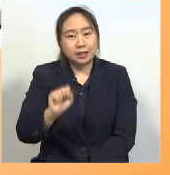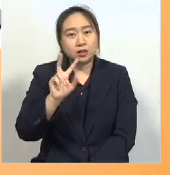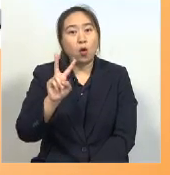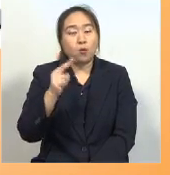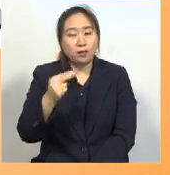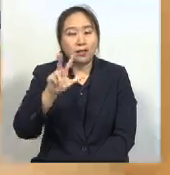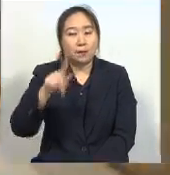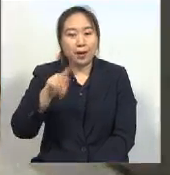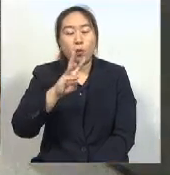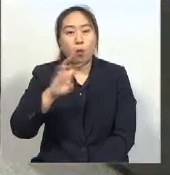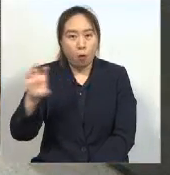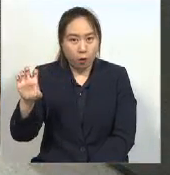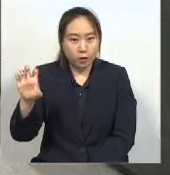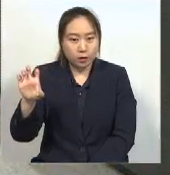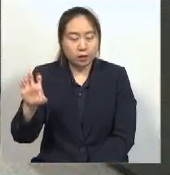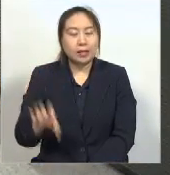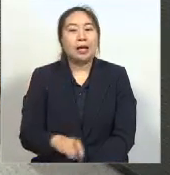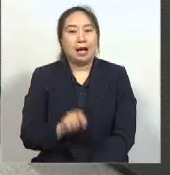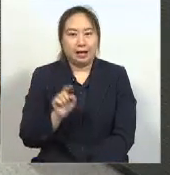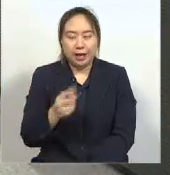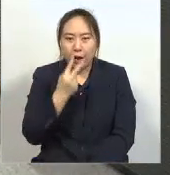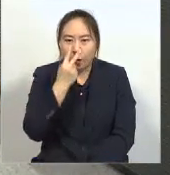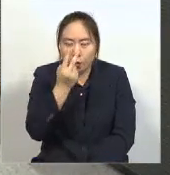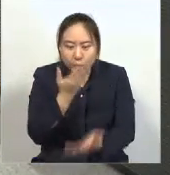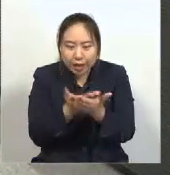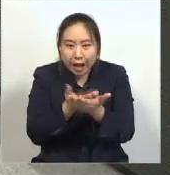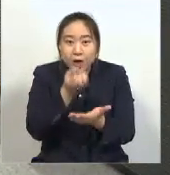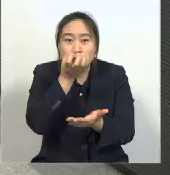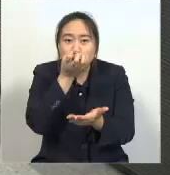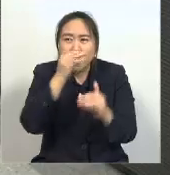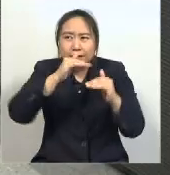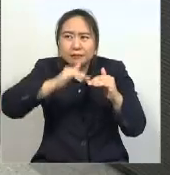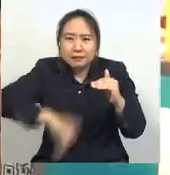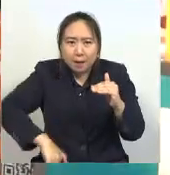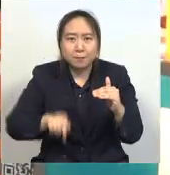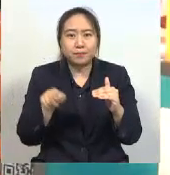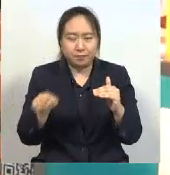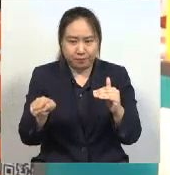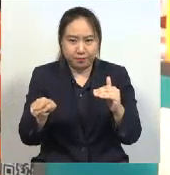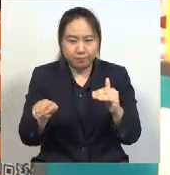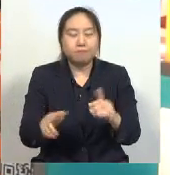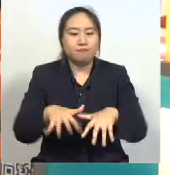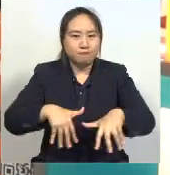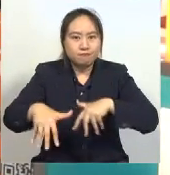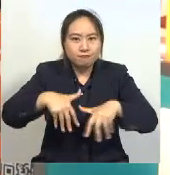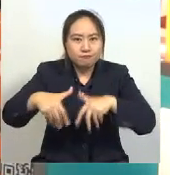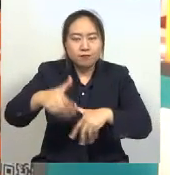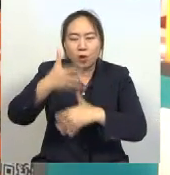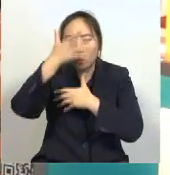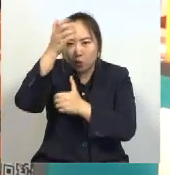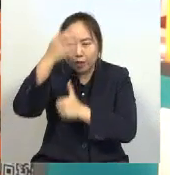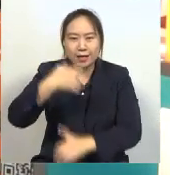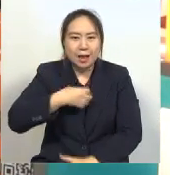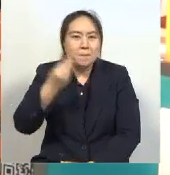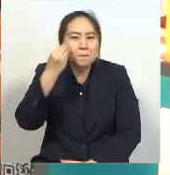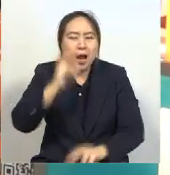123,600 บาทแน่นอนนะครับว่าจากระดับอัตราดอกเบี้ยที่ต่ำขนาดนี้จึงได้รับความสนใจจากผู้ที่ต้องการมีบ้